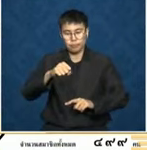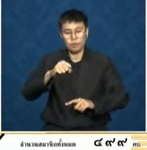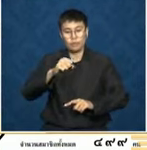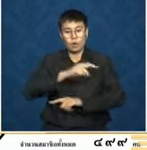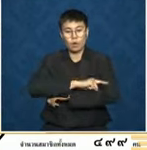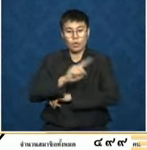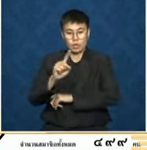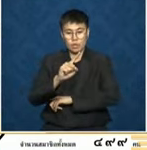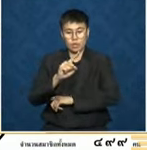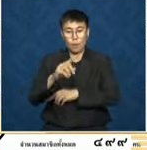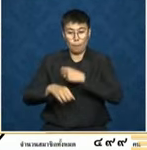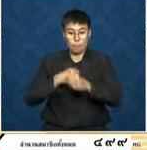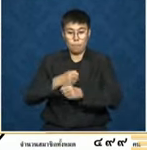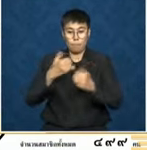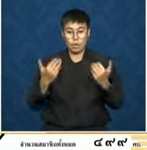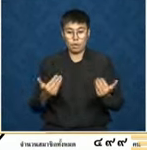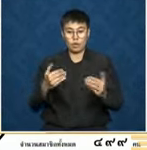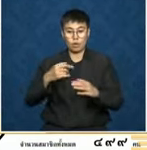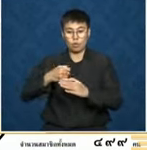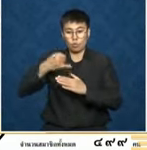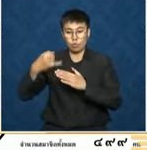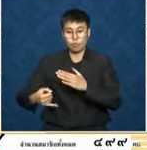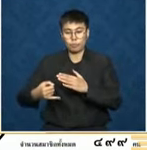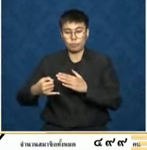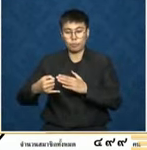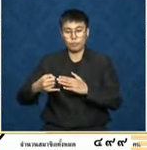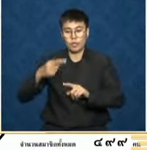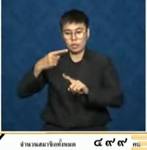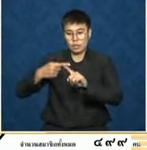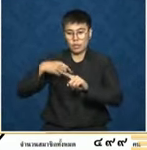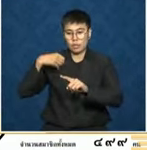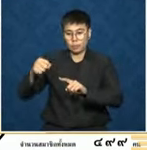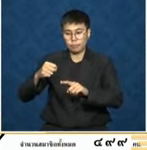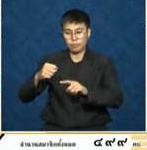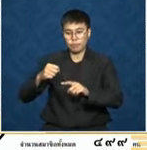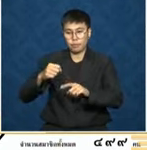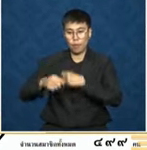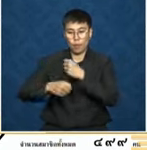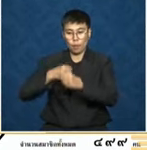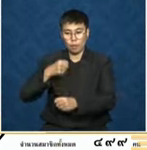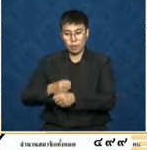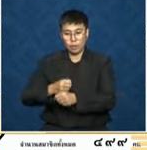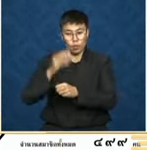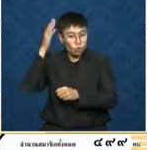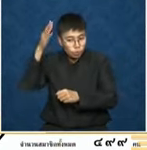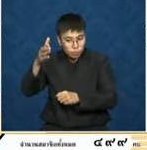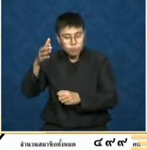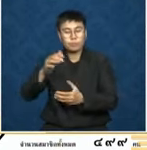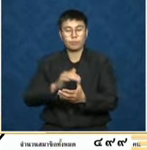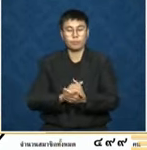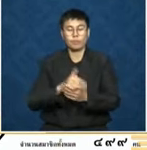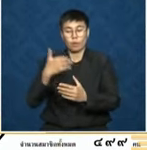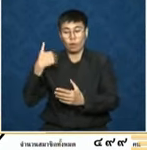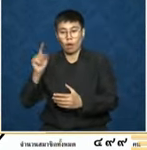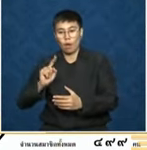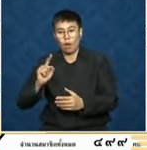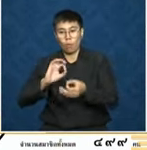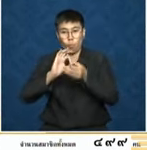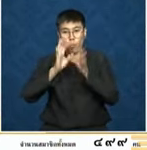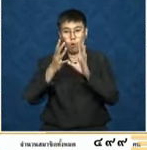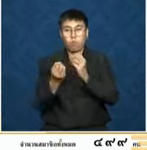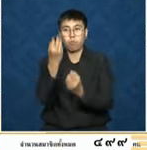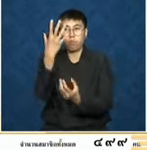ปีนี้ครับแล้วก็จะจบในกันยาในปีถัดไปเพราะนั้นความไม่สอดรับในกรณีอย่างเงี้ยกรณีไฟป่า